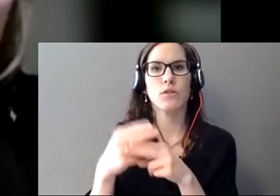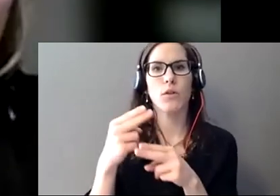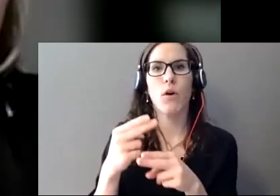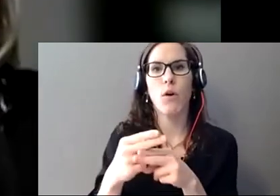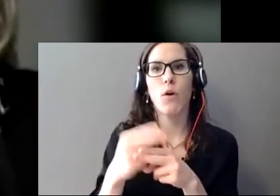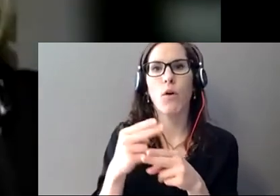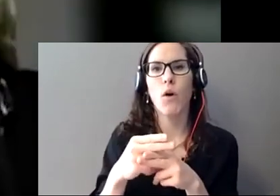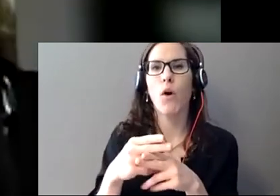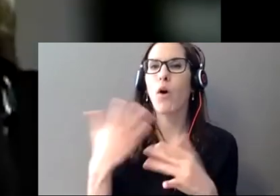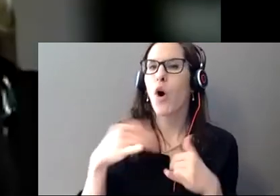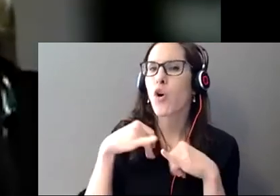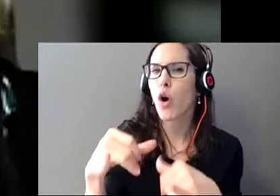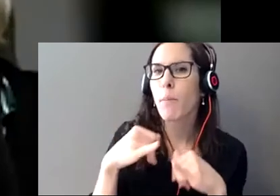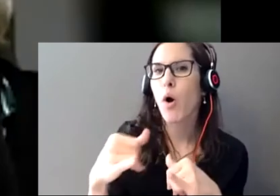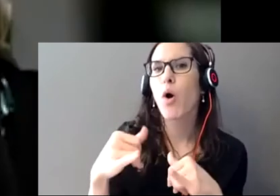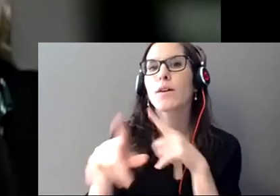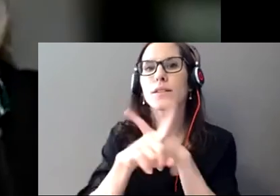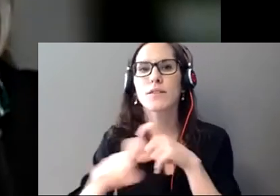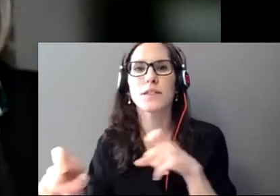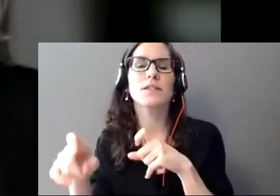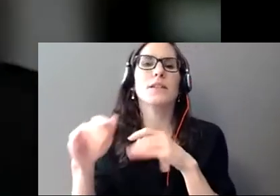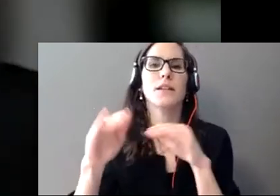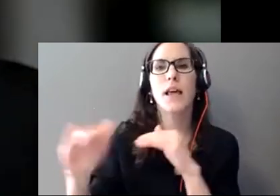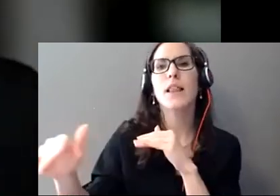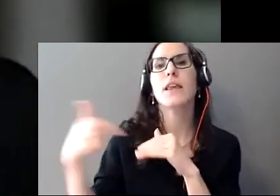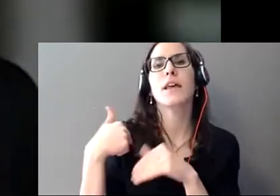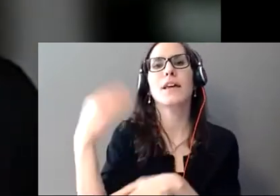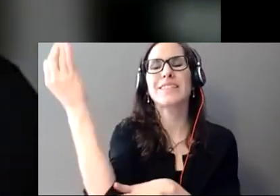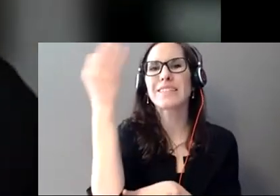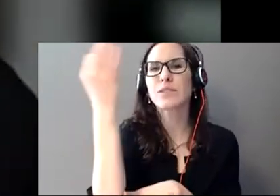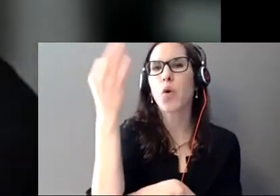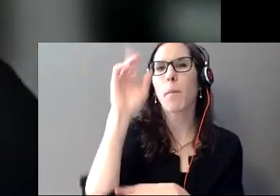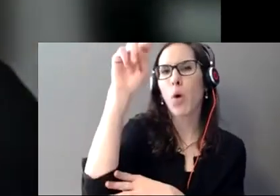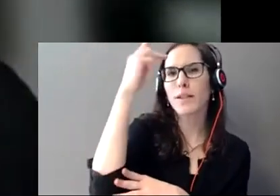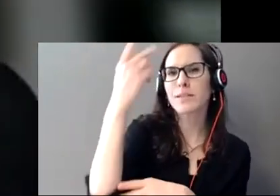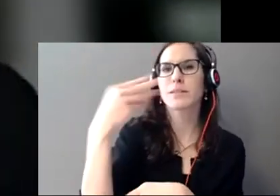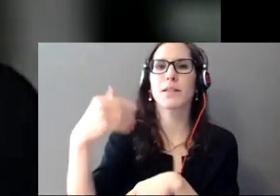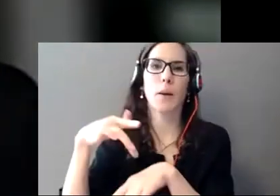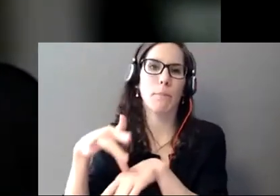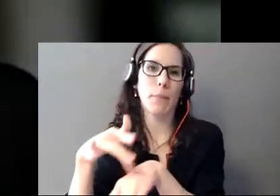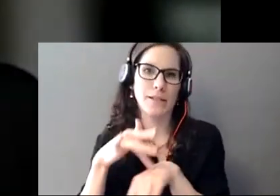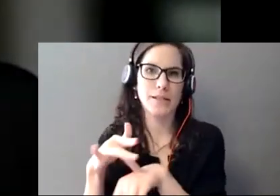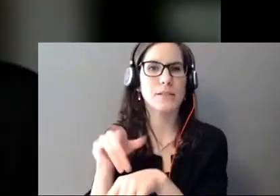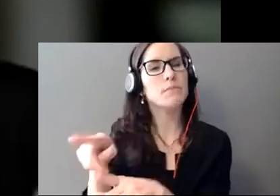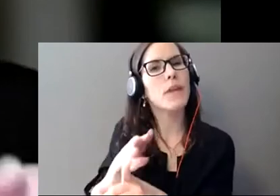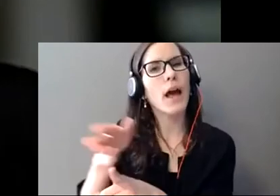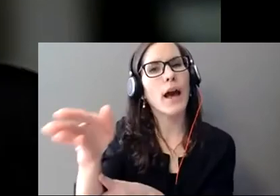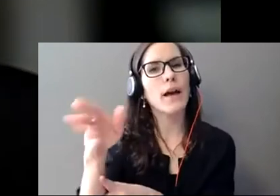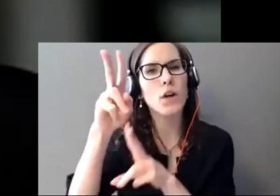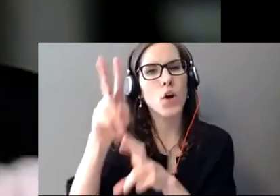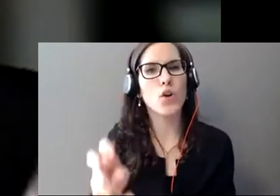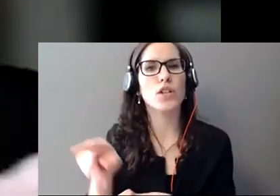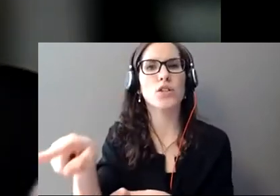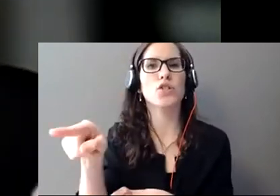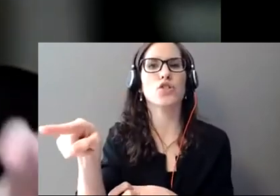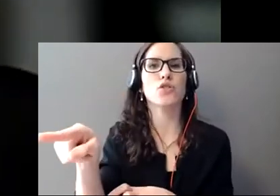inégalité, discours politiques et pratiques ». C'est un axe de recherche qui vient s'ancrer,